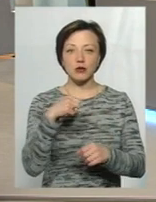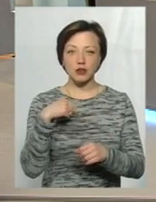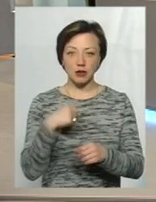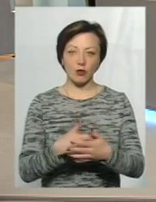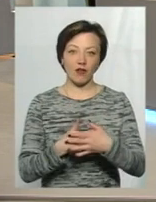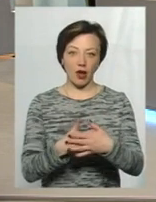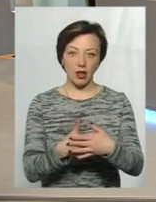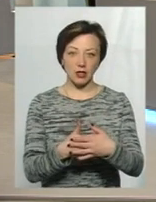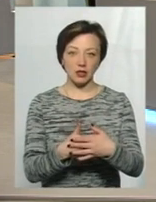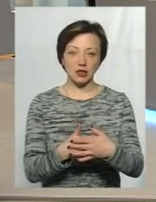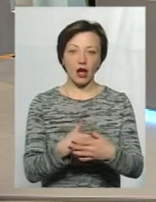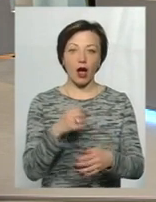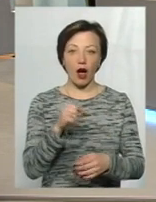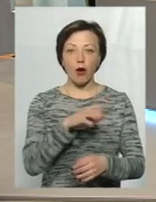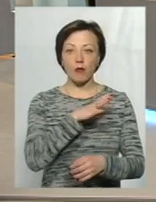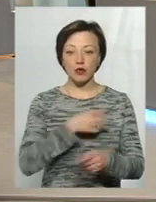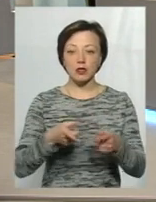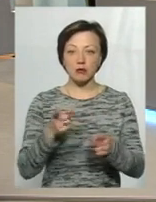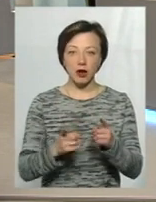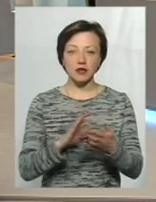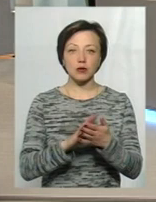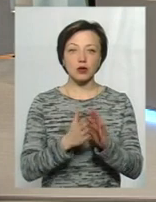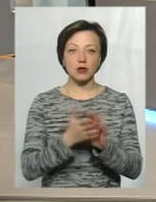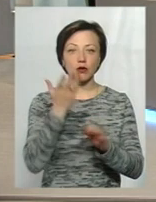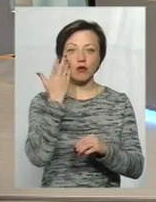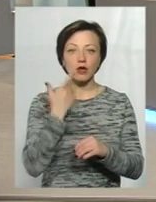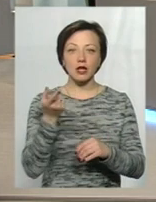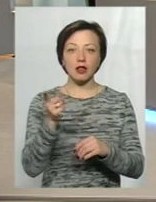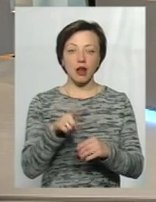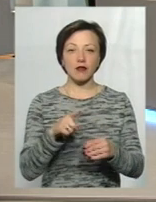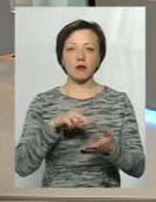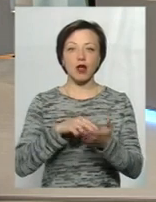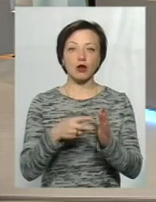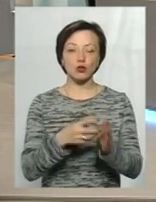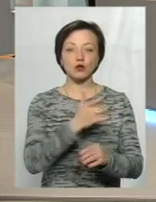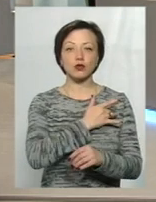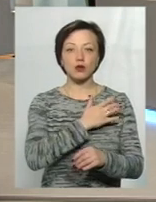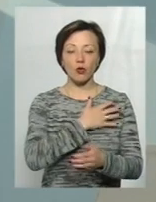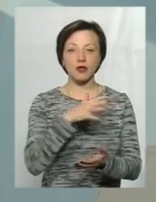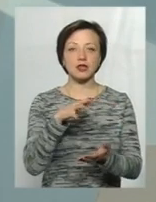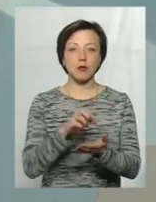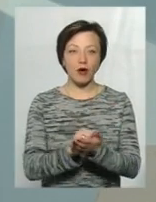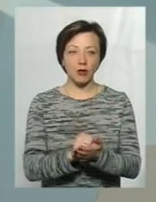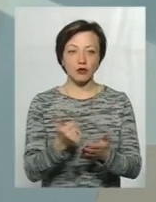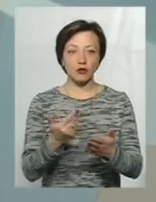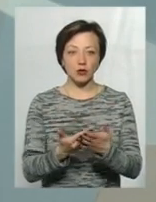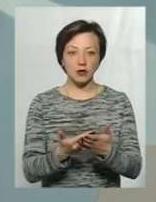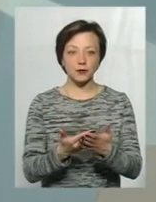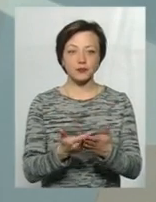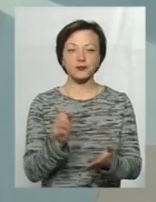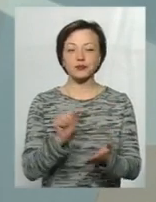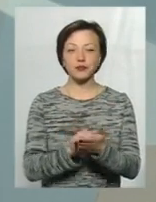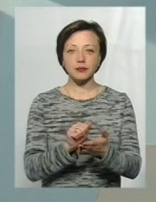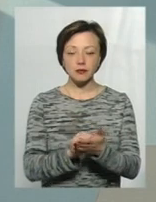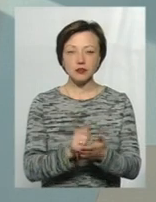самостійну вагітність. А були справді ситуації, коли навіть плануючи усиновлення і займаючись